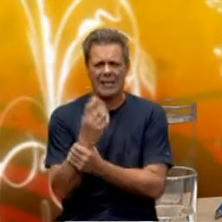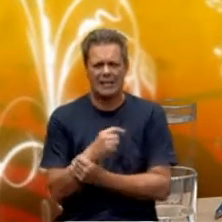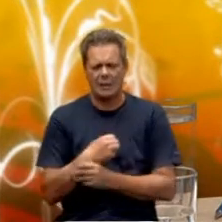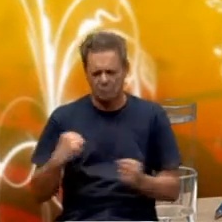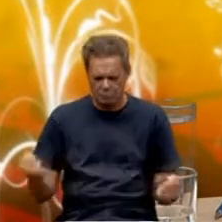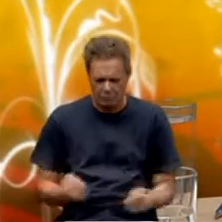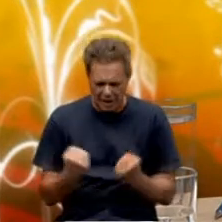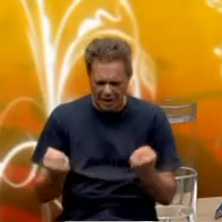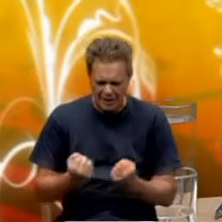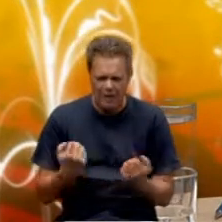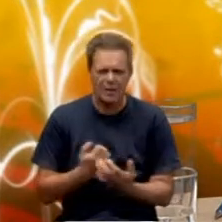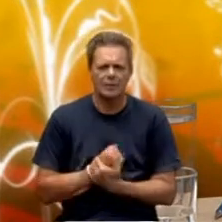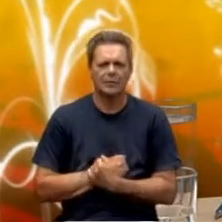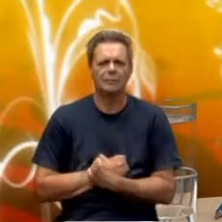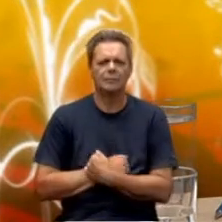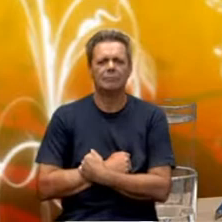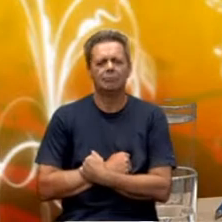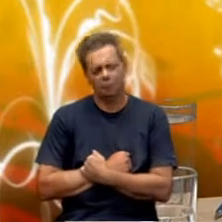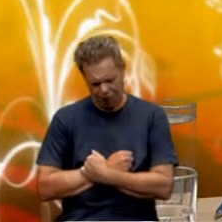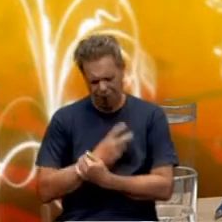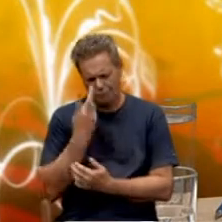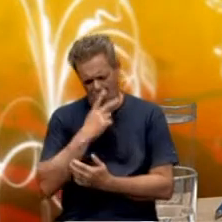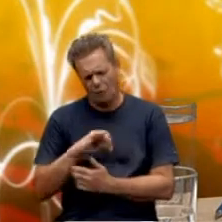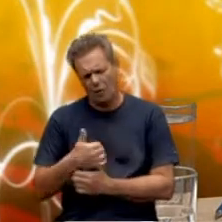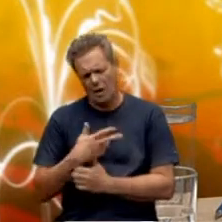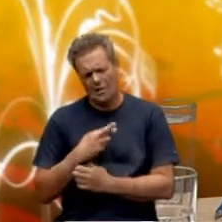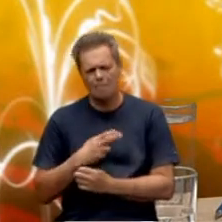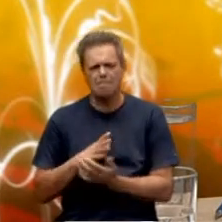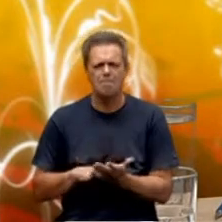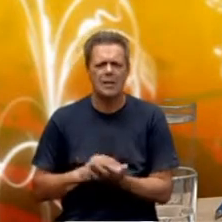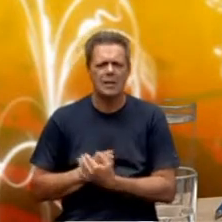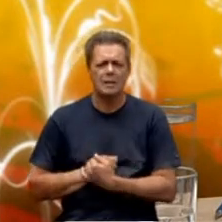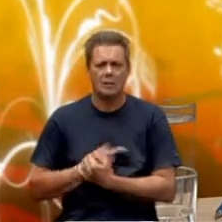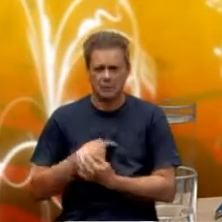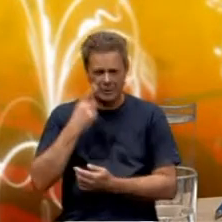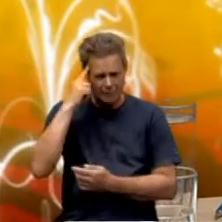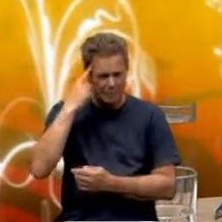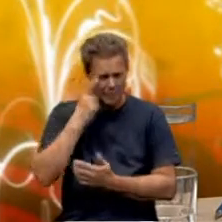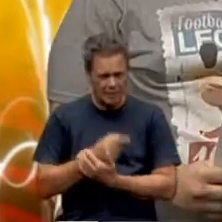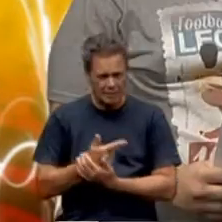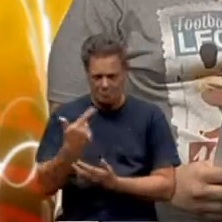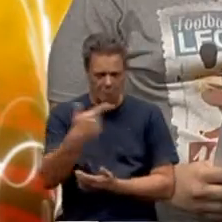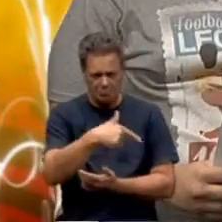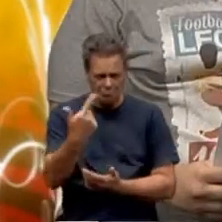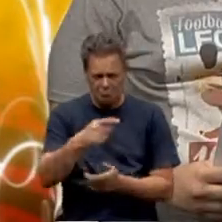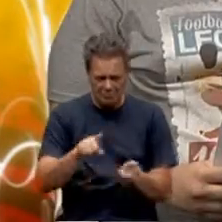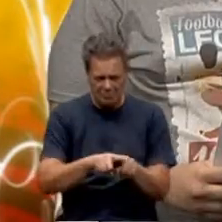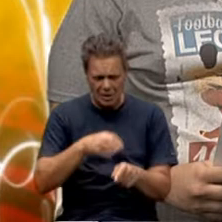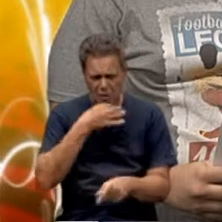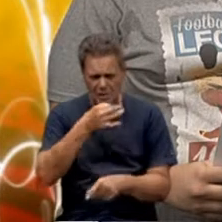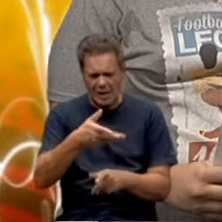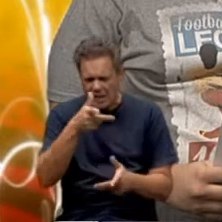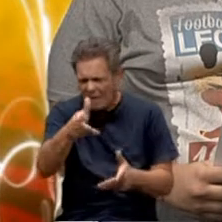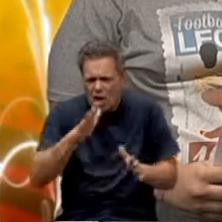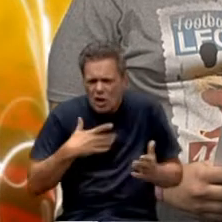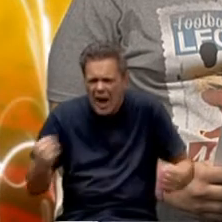aktivan. Je. Aktivan. Jesam, naravno aktivan. Aktivan. Je li vi mislite da vas, i vi isto je pitanje, da vas